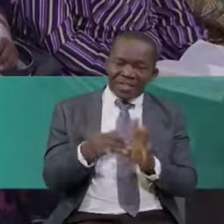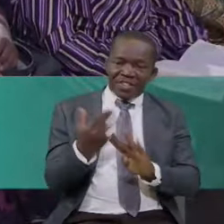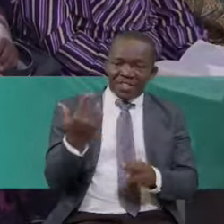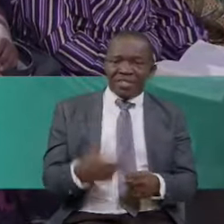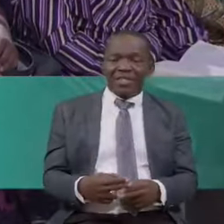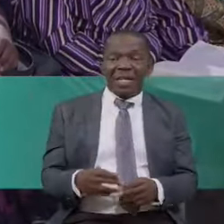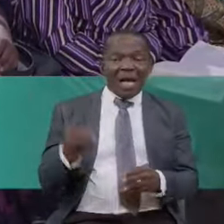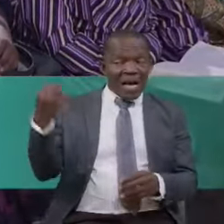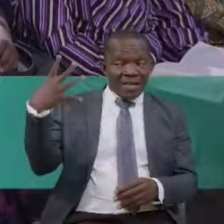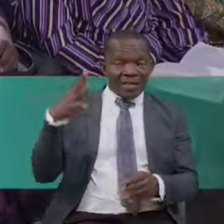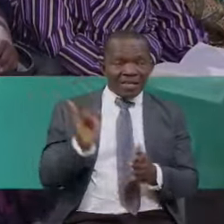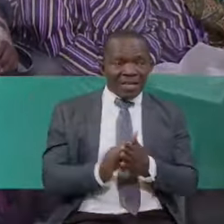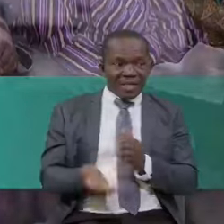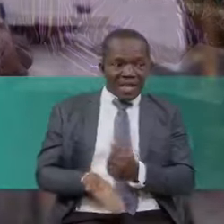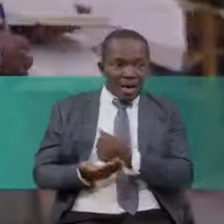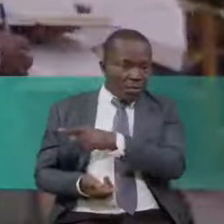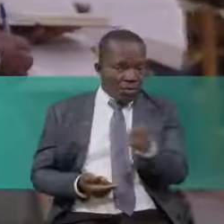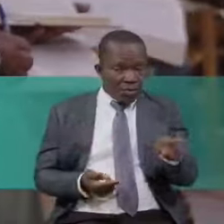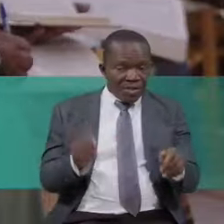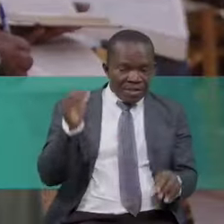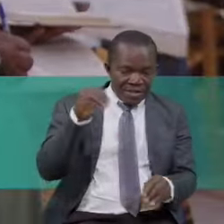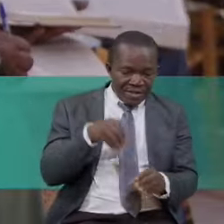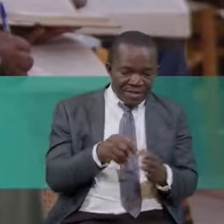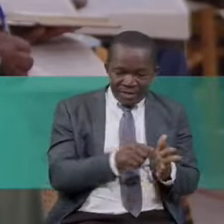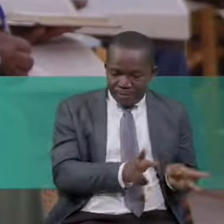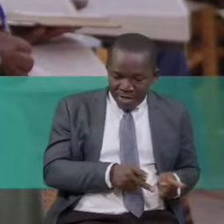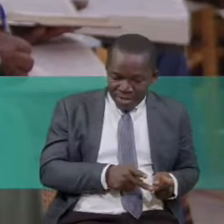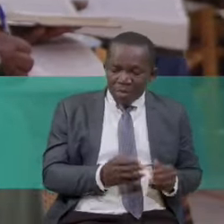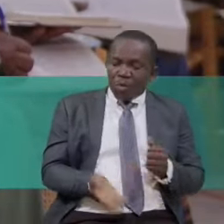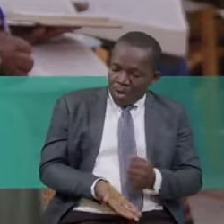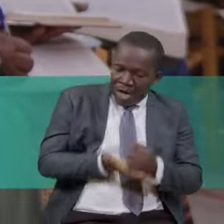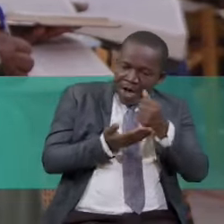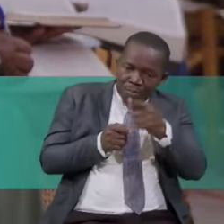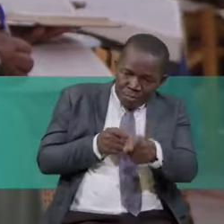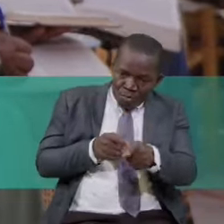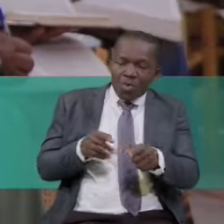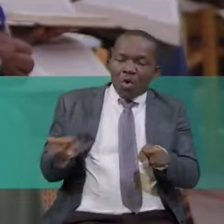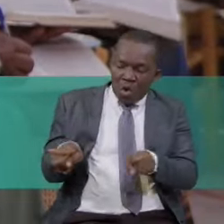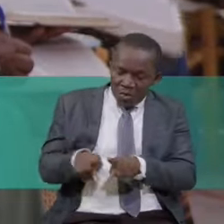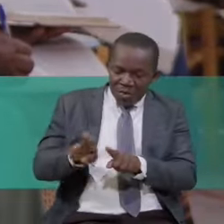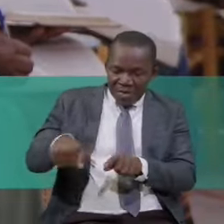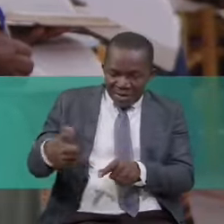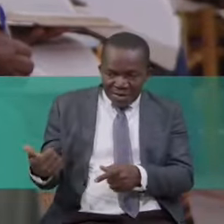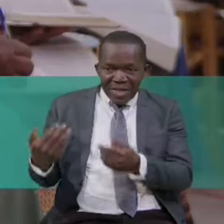aidé dans cette vie quand tu auras dans l'autre ville cette même grâce va